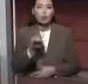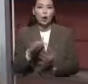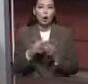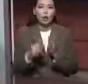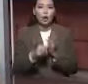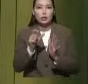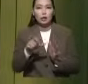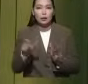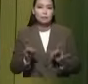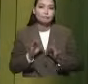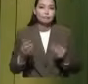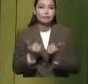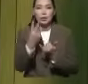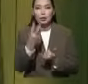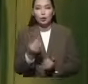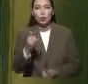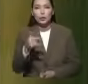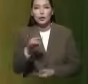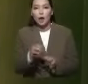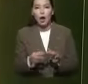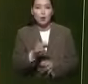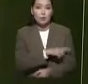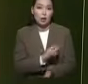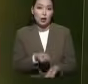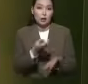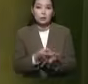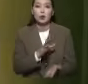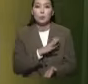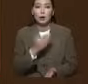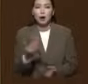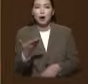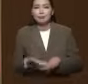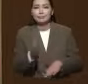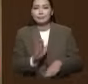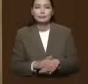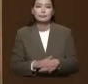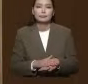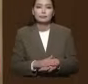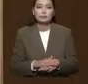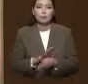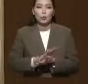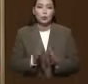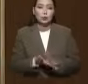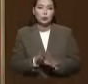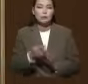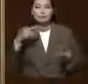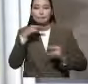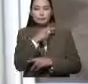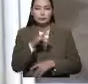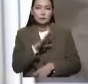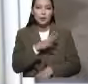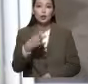күннен кейін Ұйғыр аудандық орталық ауруханасына жеткізіліпті. Оларға ауыр дәрежедегі улану диагнозы қойылды.